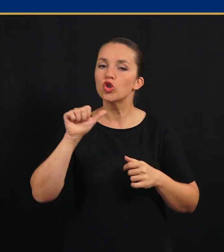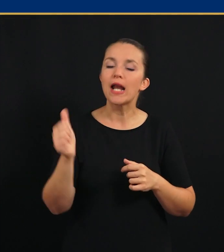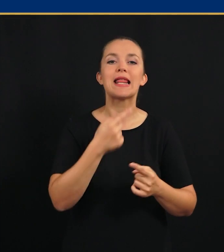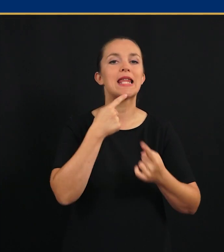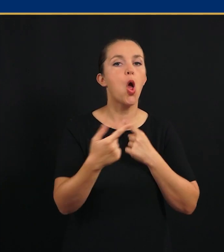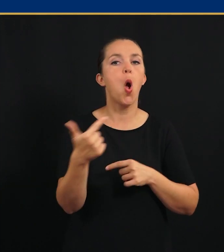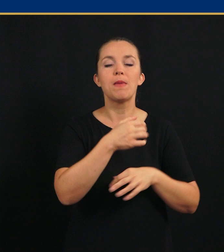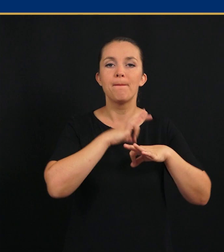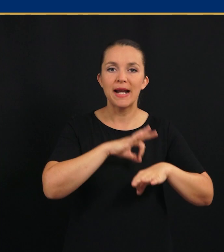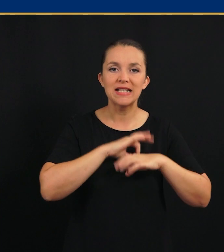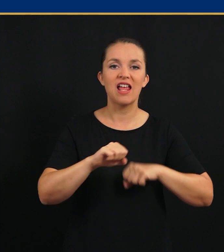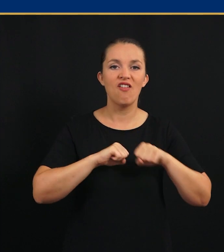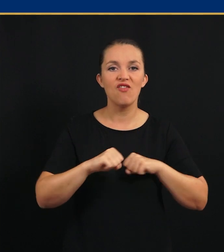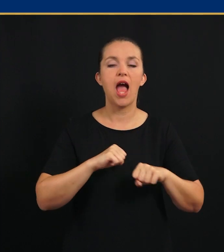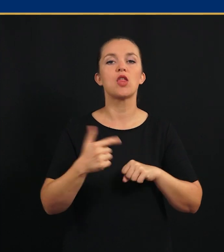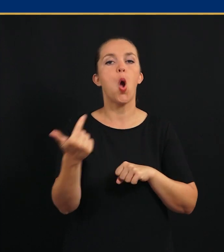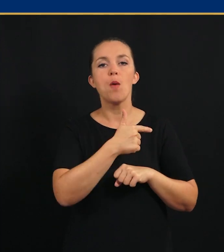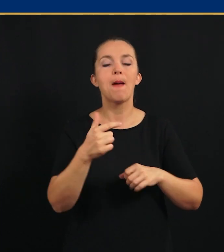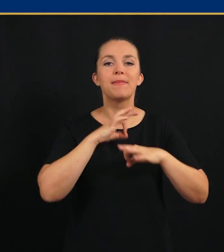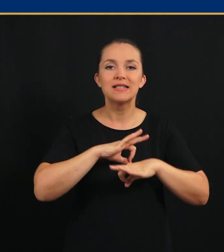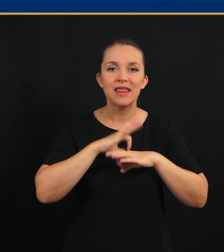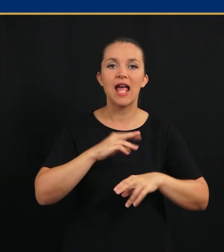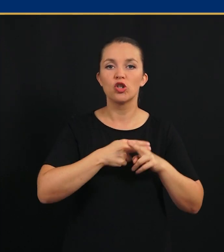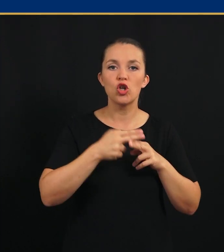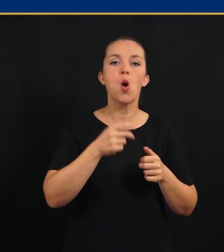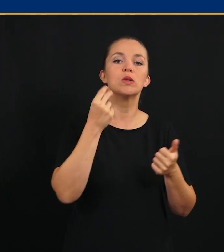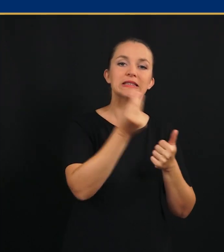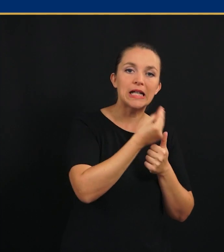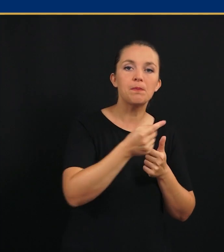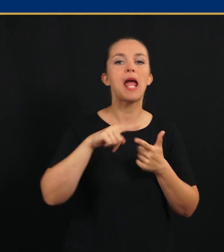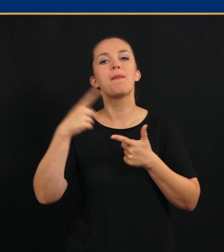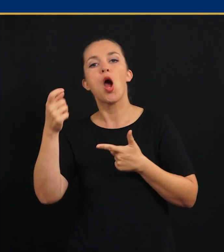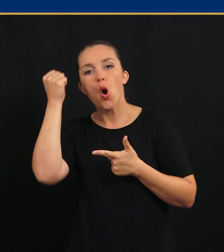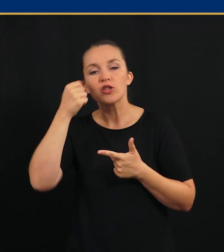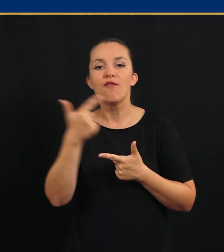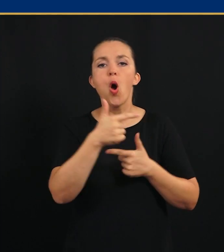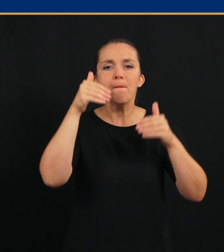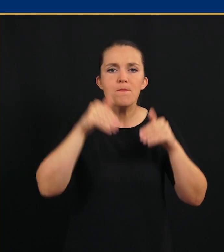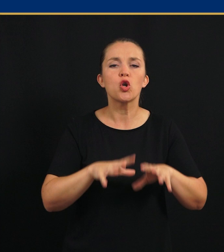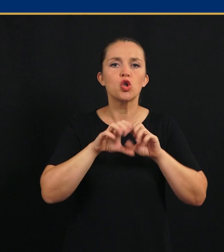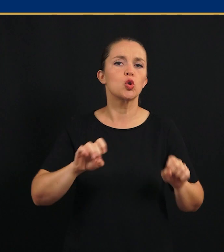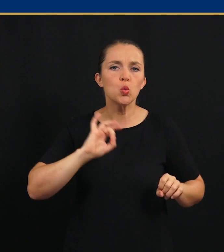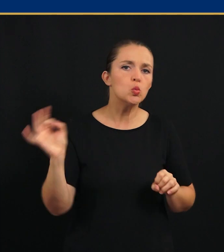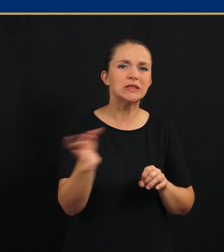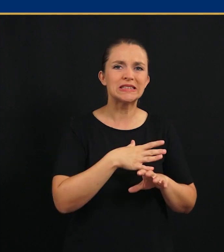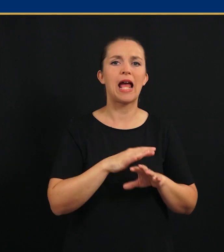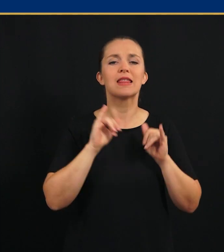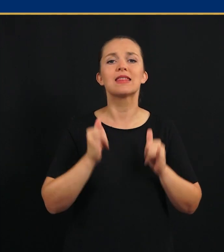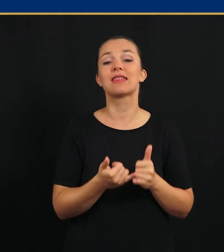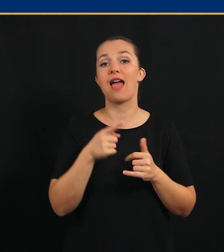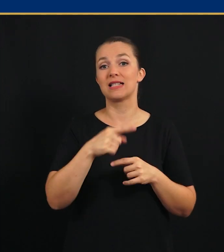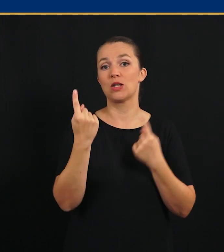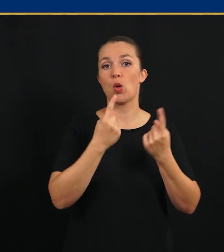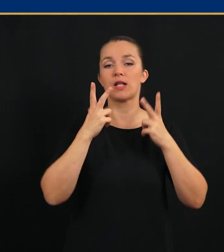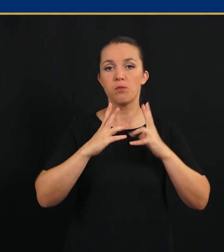Oba predsednika vlade in oba predsednika držav, torej Srbije in Kosova, morajo storiti vse, da se situacija pomiri in